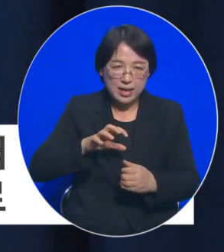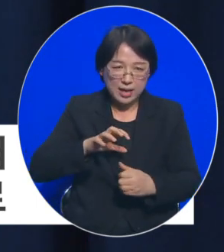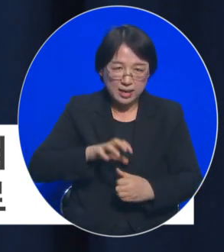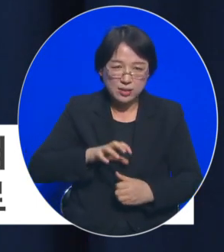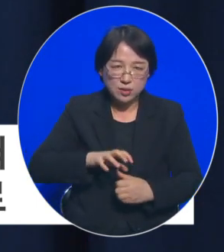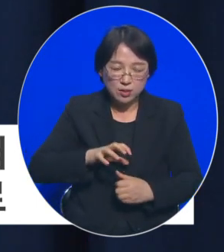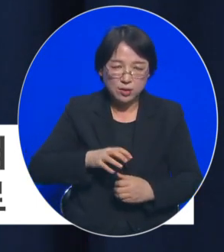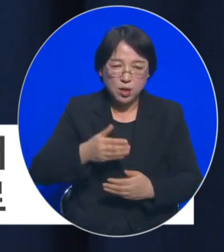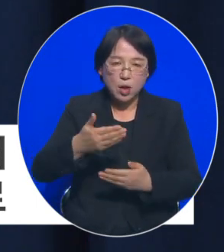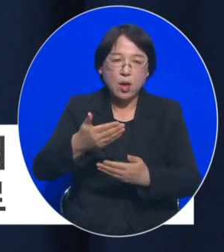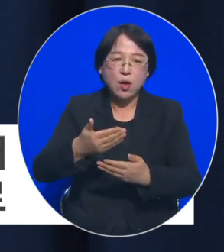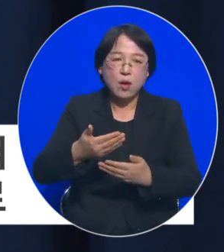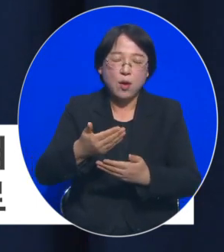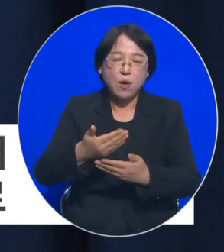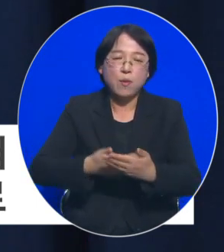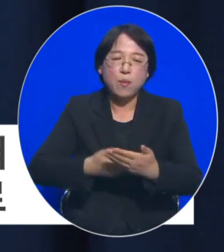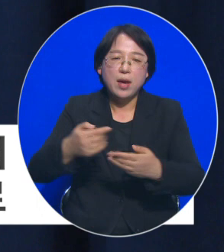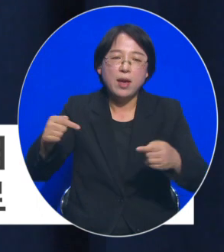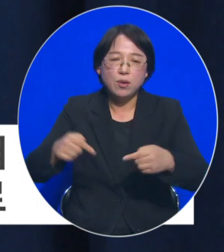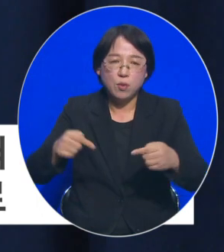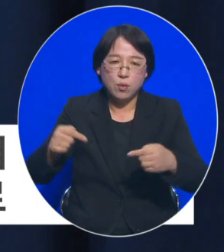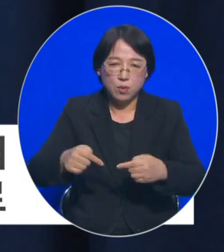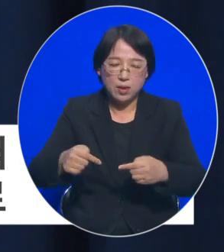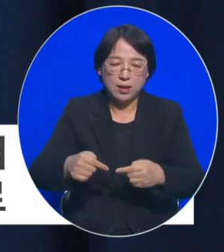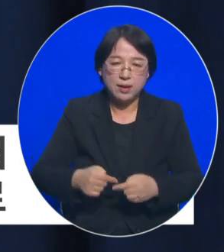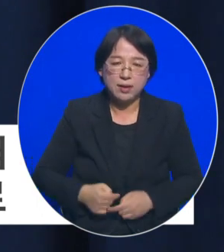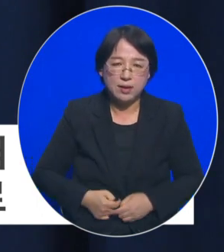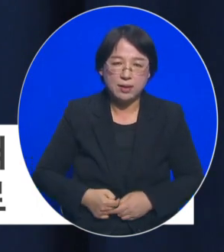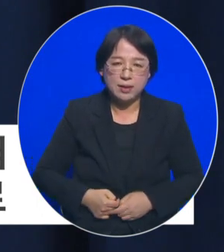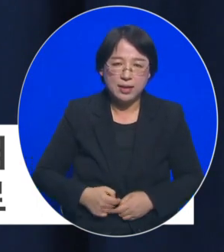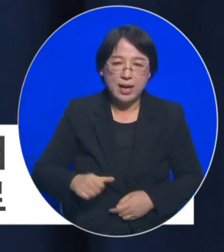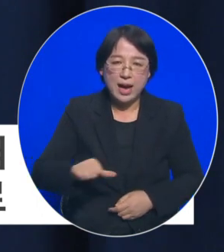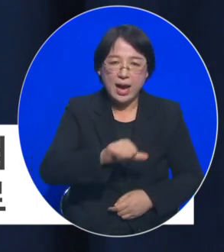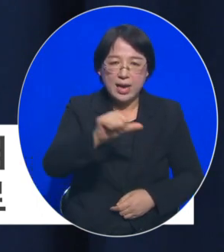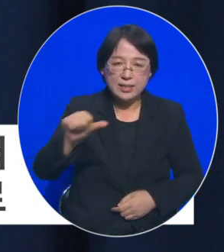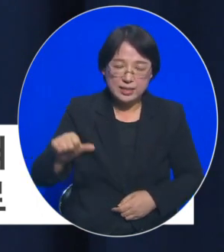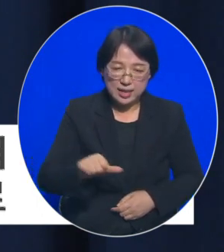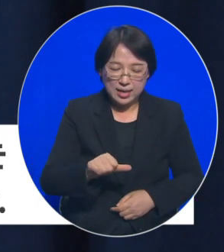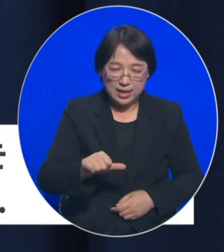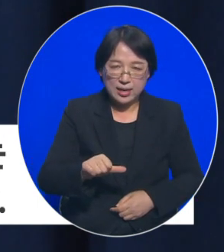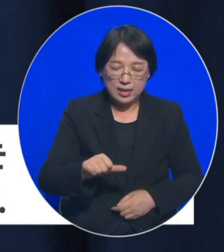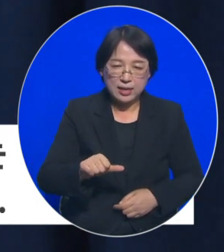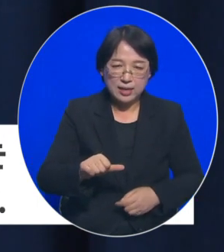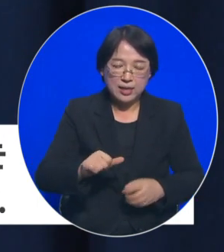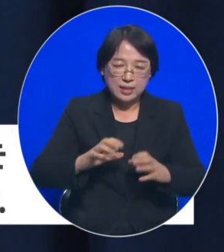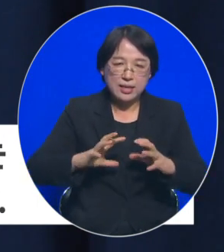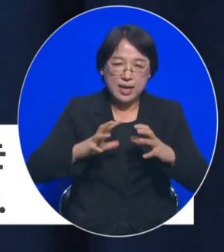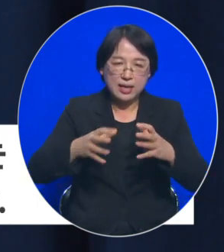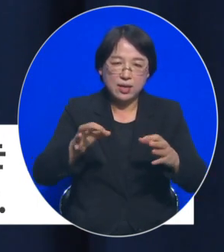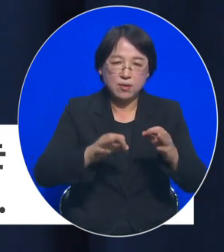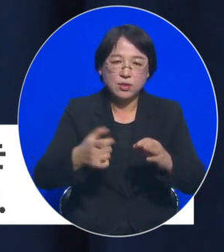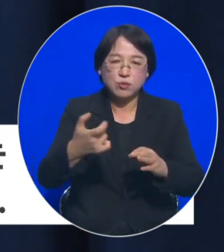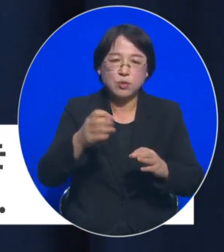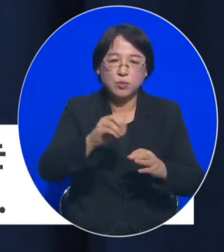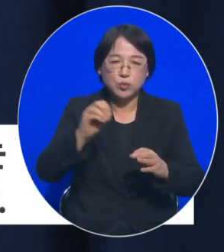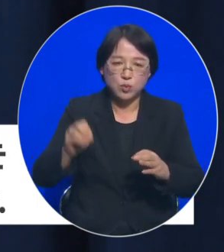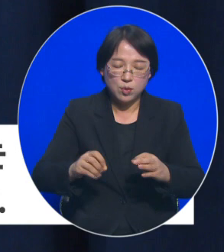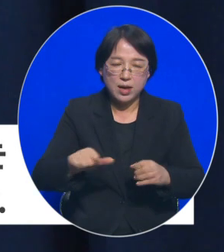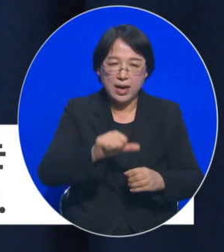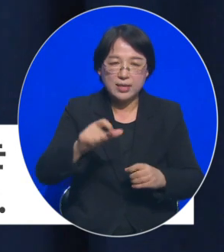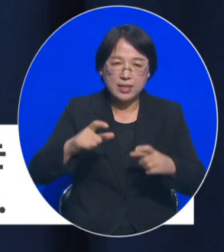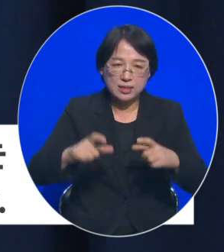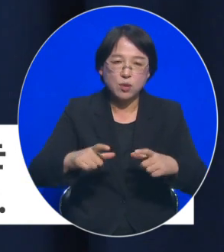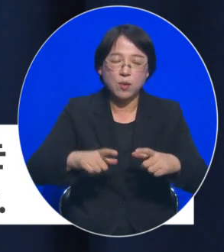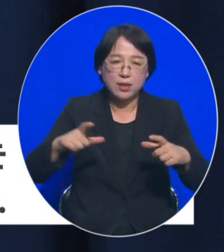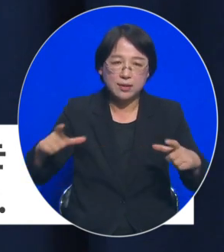세경제의 약 60%를 차지하는 인텔 지역으로 대폭 확대되기 때문입니다